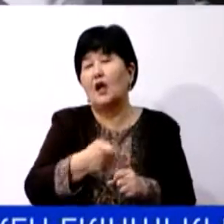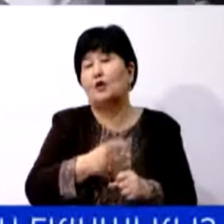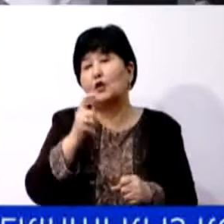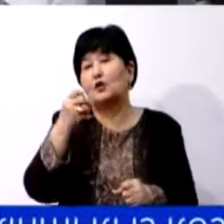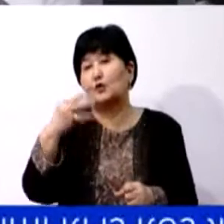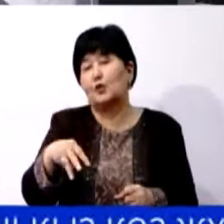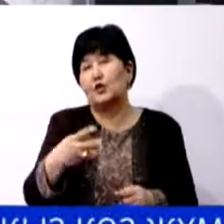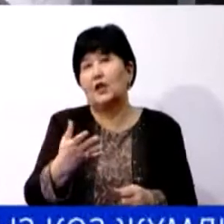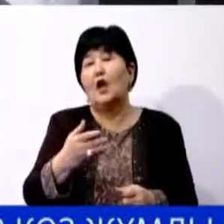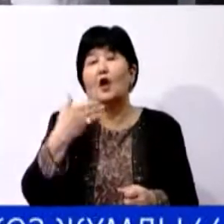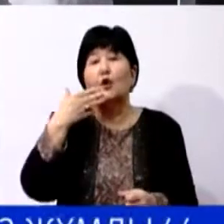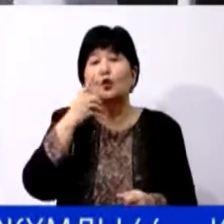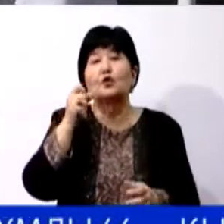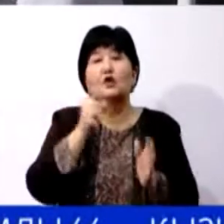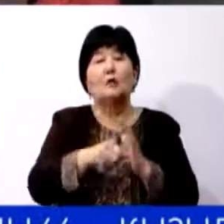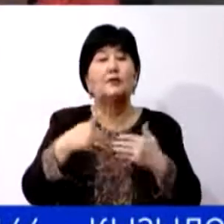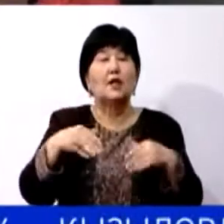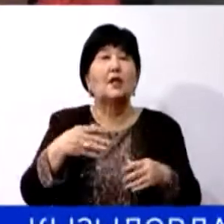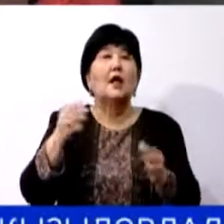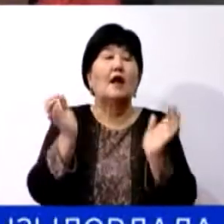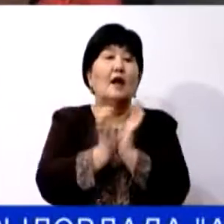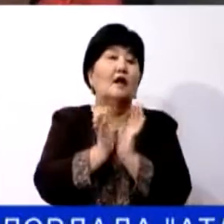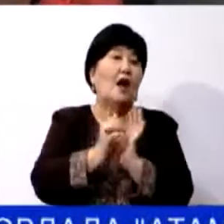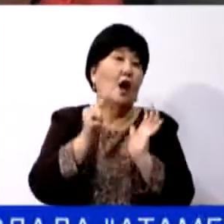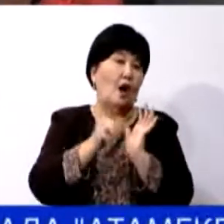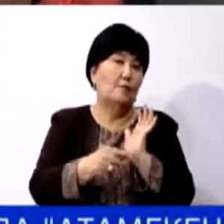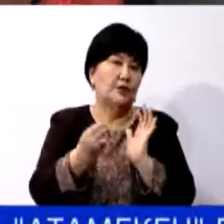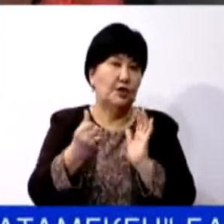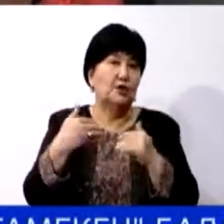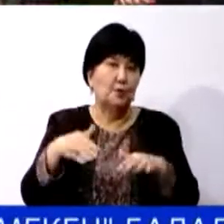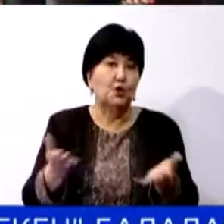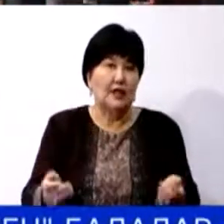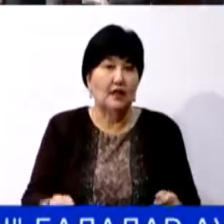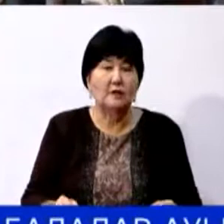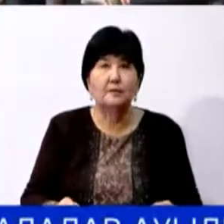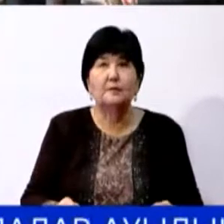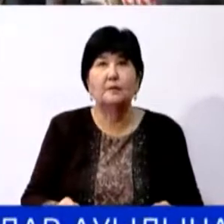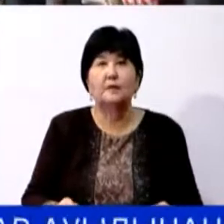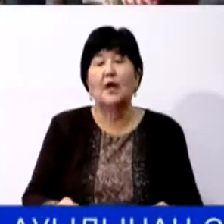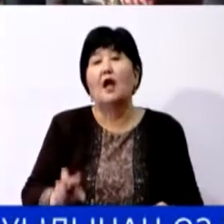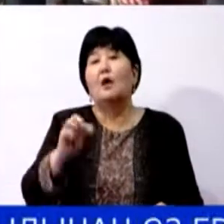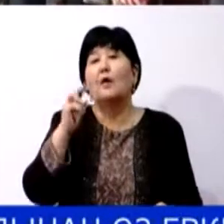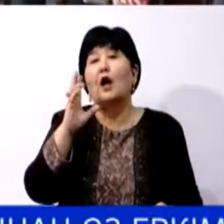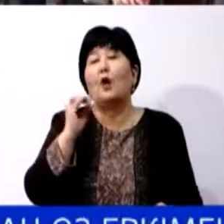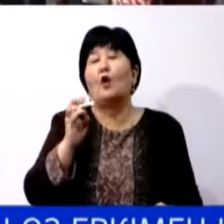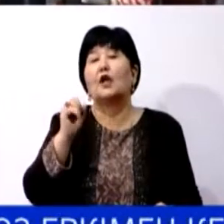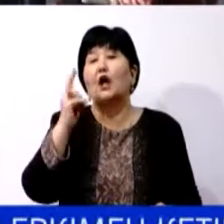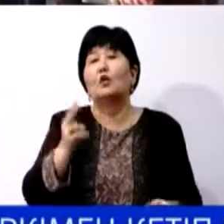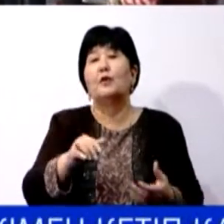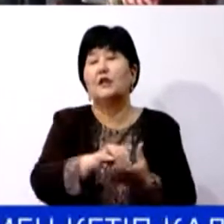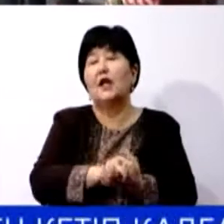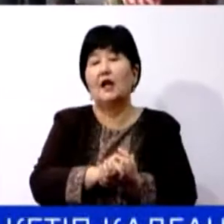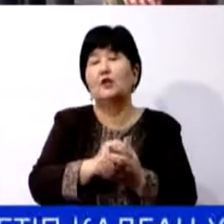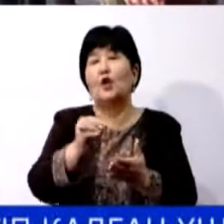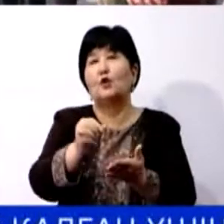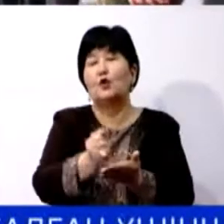130 теңгеден, күріш 160-тан сатылса, 40 қабат 60 теңгеден босатылды. Байқоңыр әлеуметтік кәсіпкерлік корпорациясының тұрақтандыру